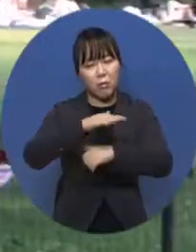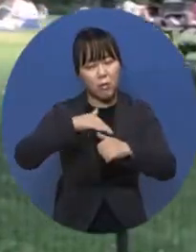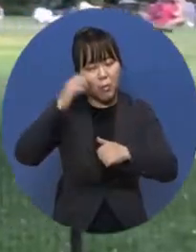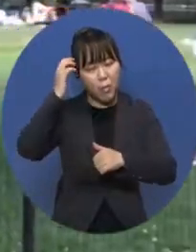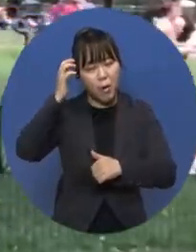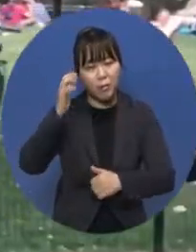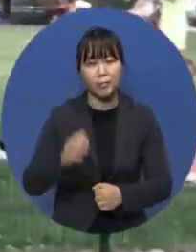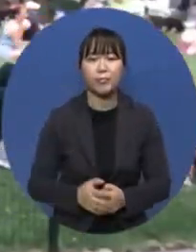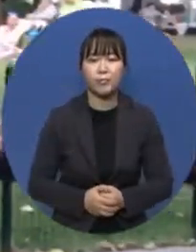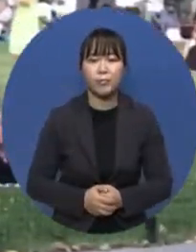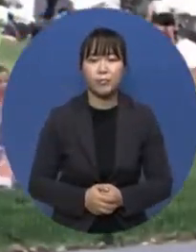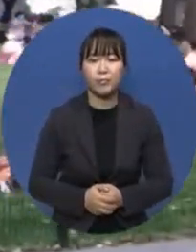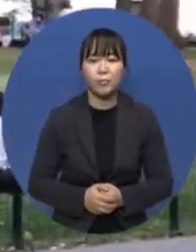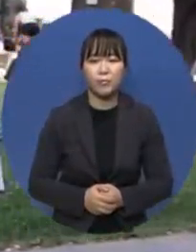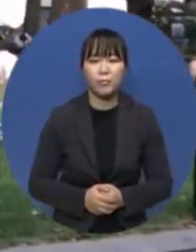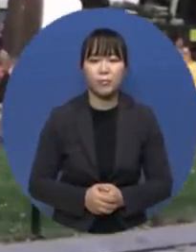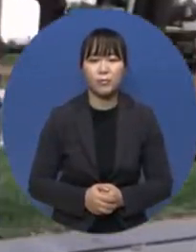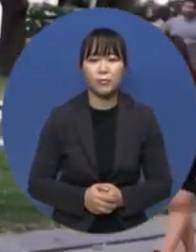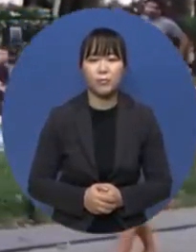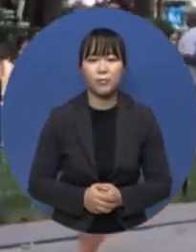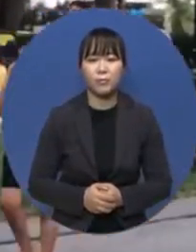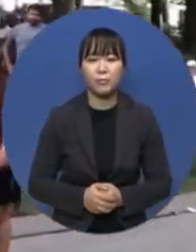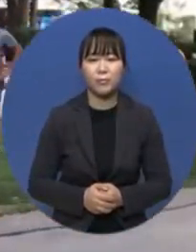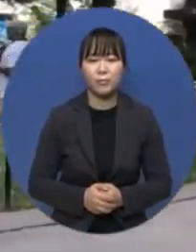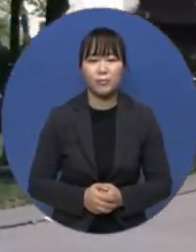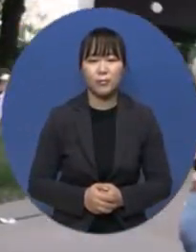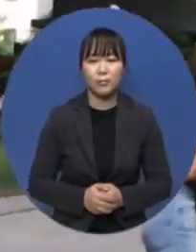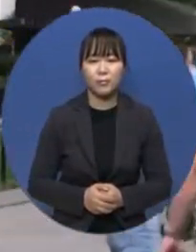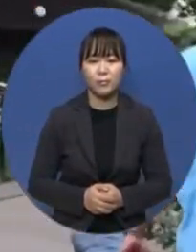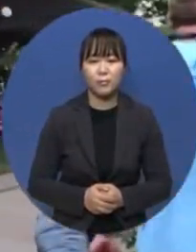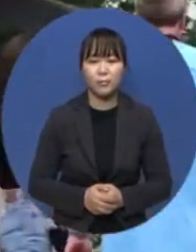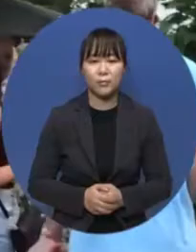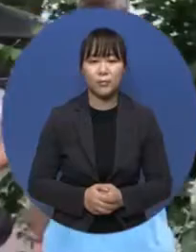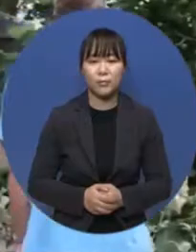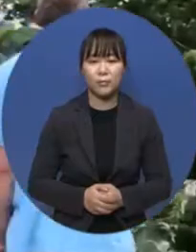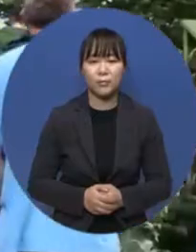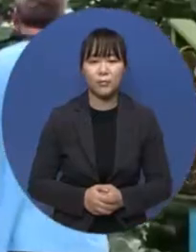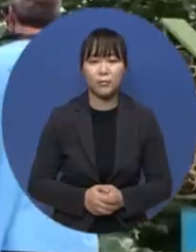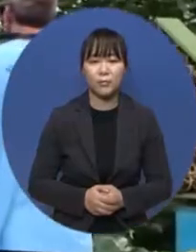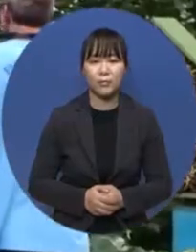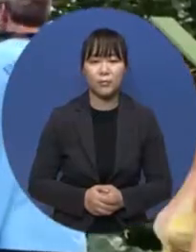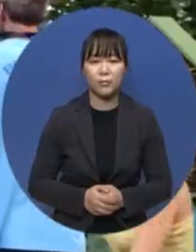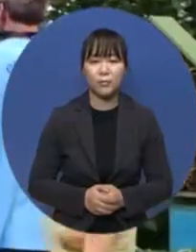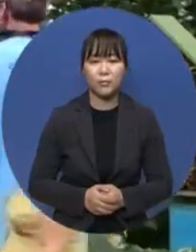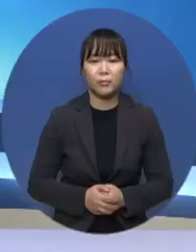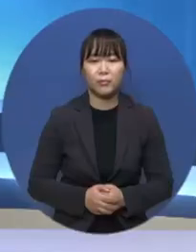봉착했습니다. WBC 복지TV 뉴욕 통신원 이옵입니다.